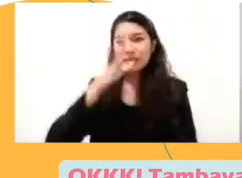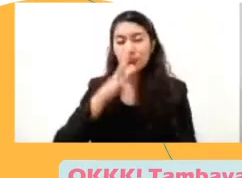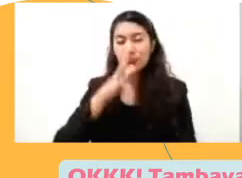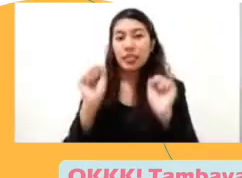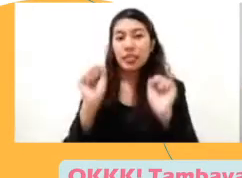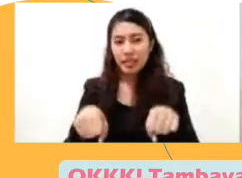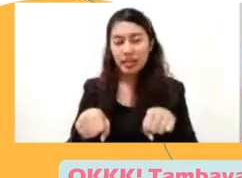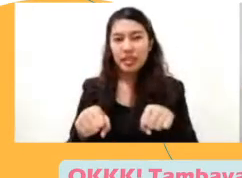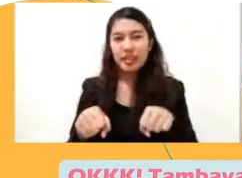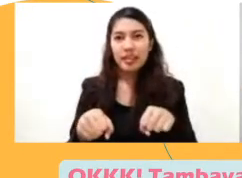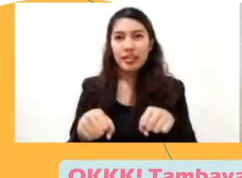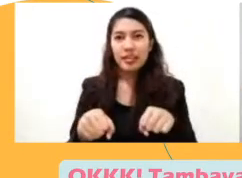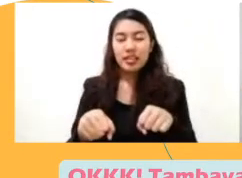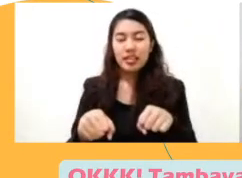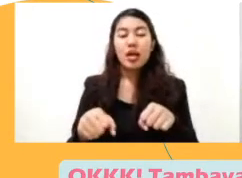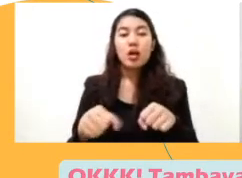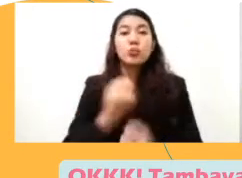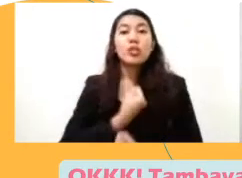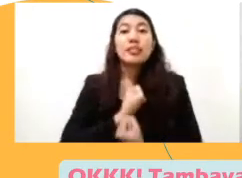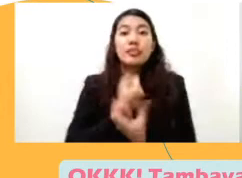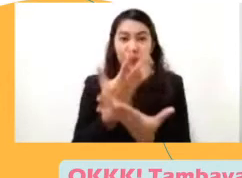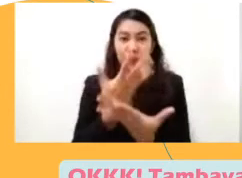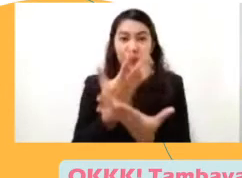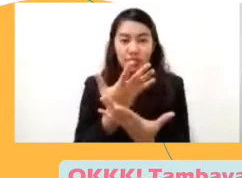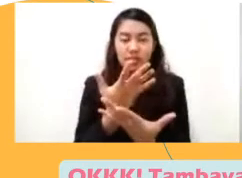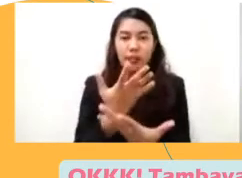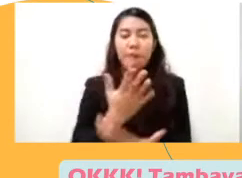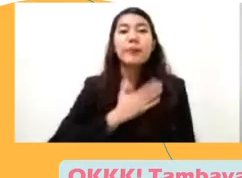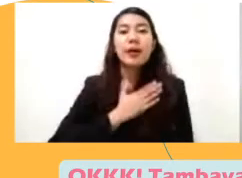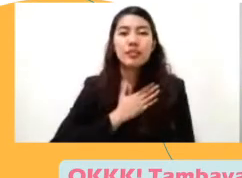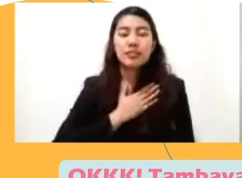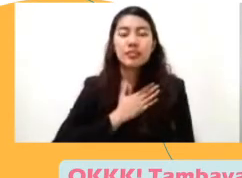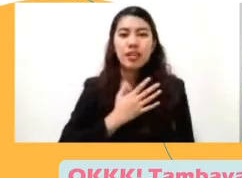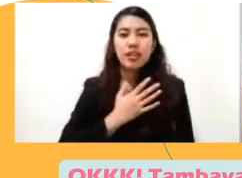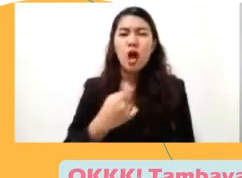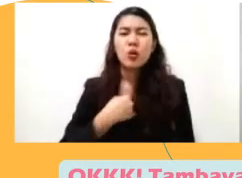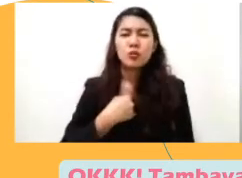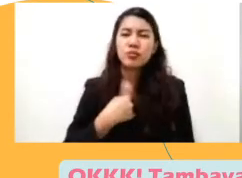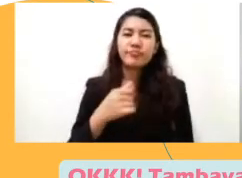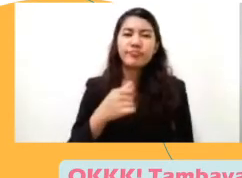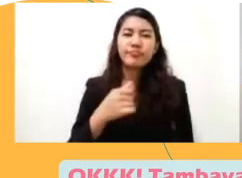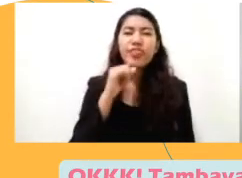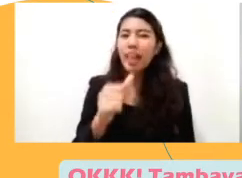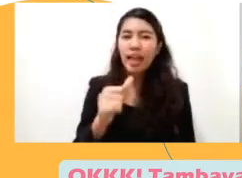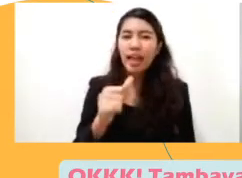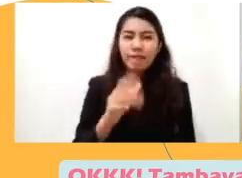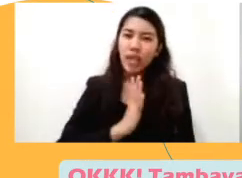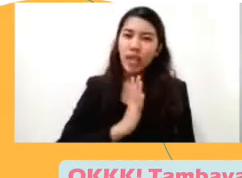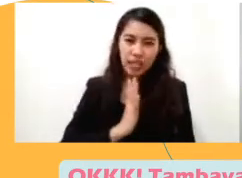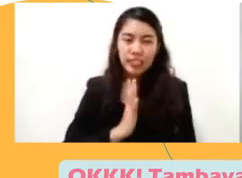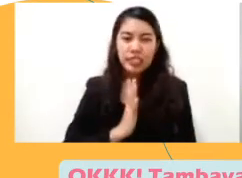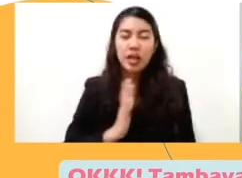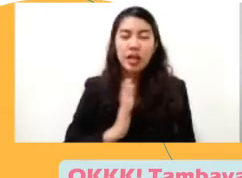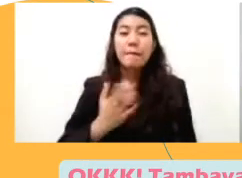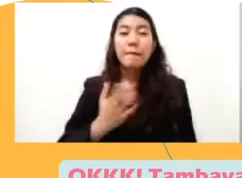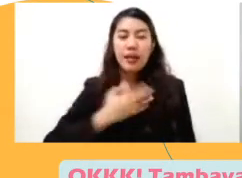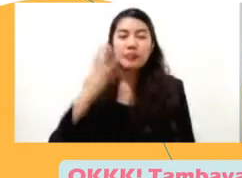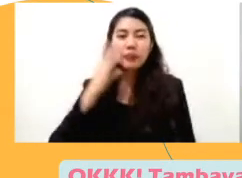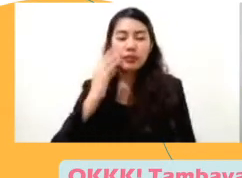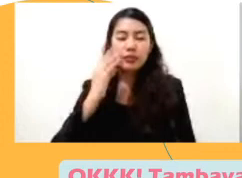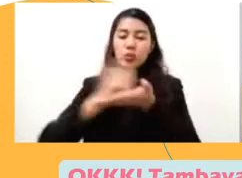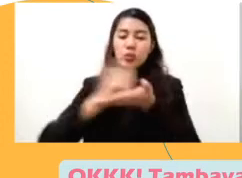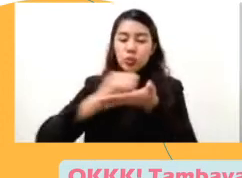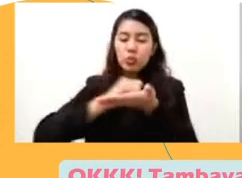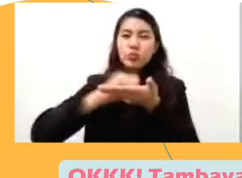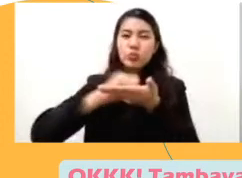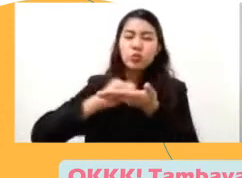Na para at least napapahayag ko na ako ay hindi okay, no? Na para ito yung pinagdadaanan ko. Kasi pag